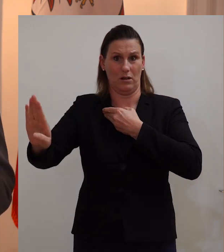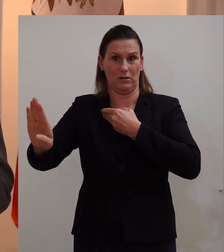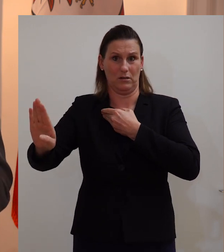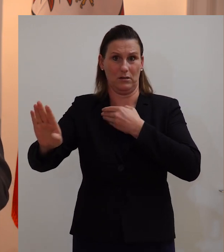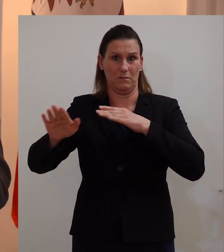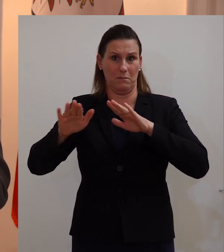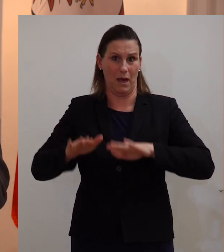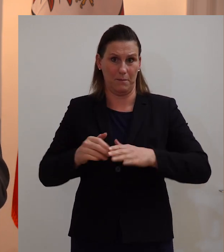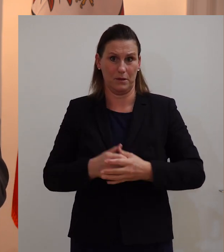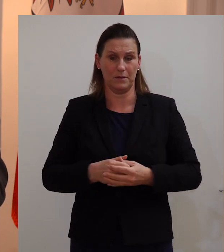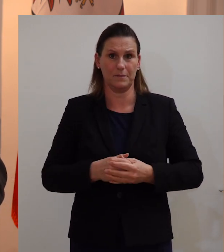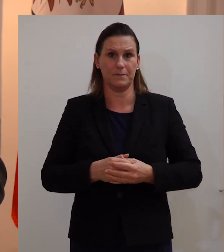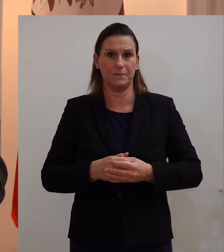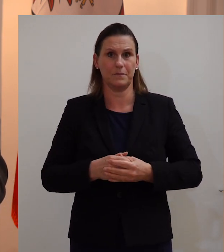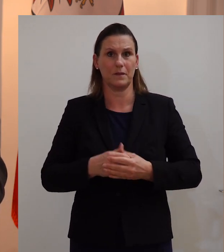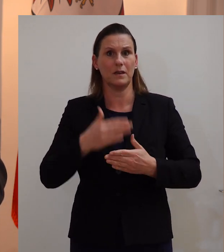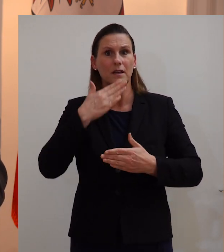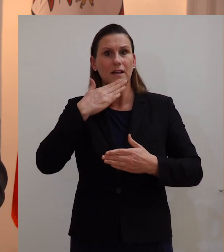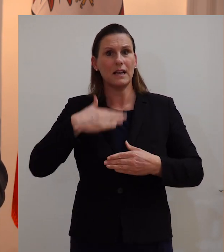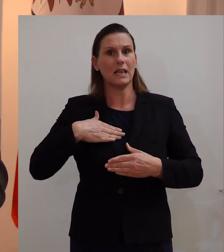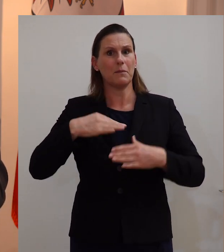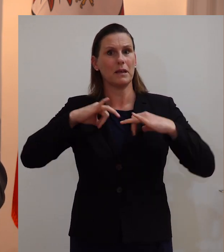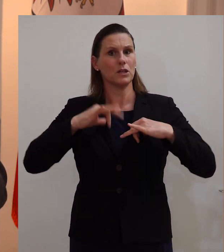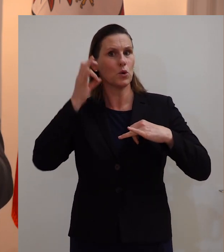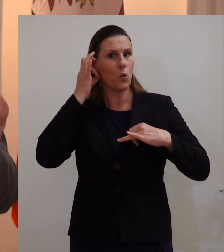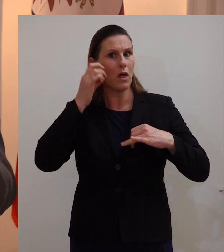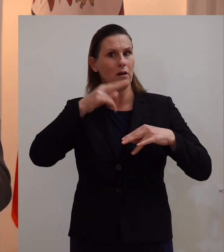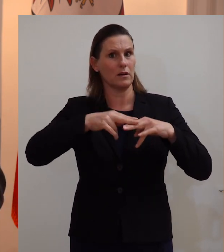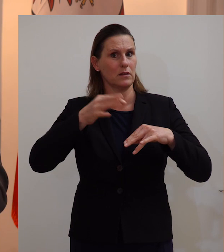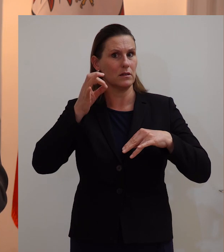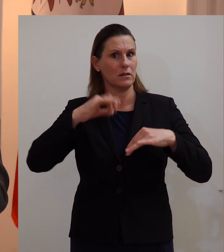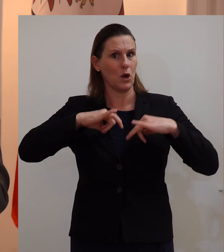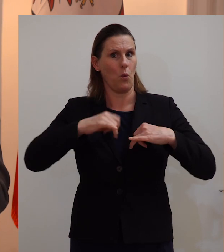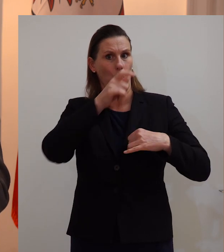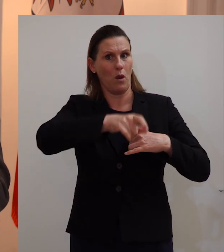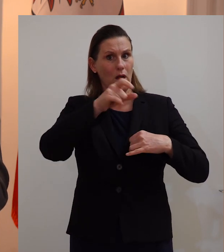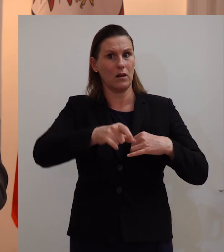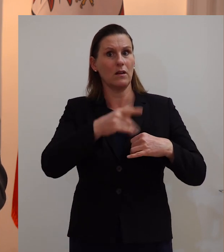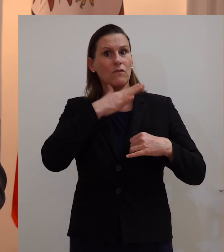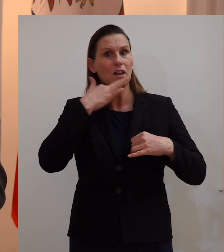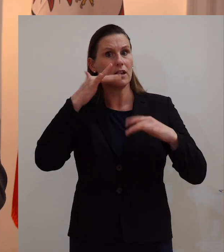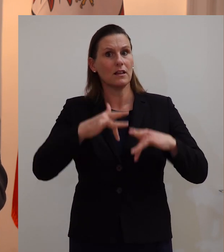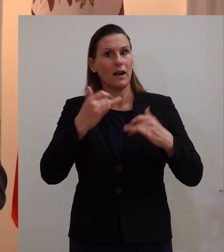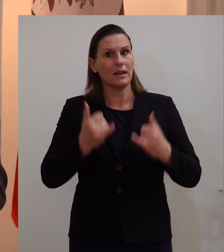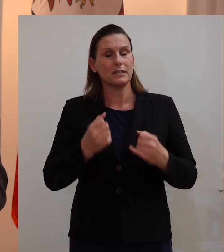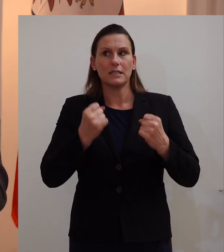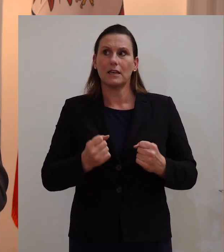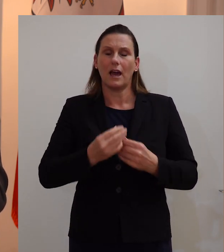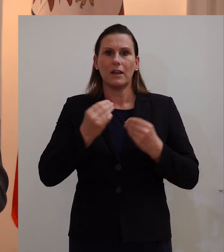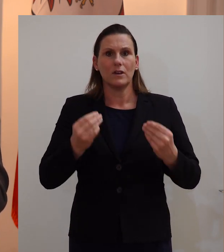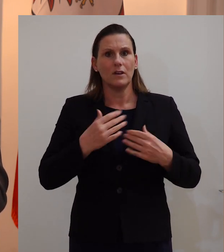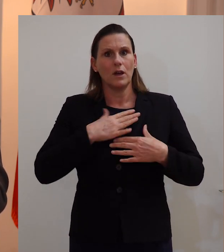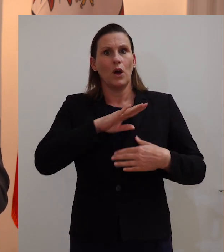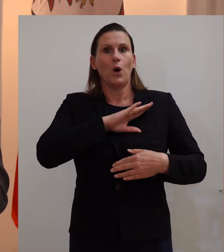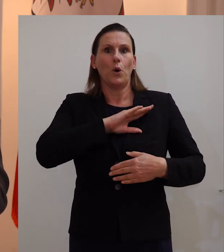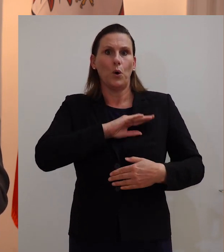Liebe Tirolerinnen und Tiroler, viele von Ihnen werden bestimmt aufatmen, dass die Bewegung im Freien ab